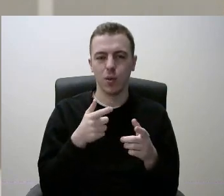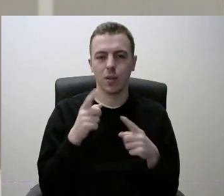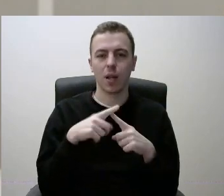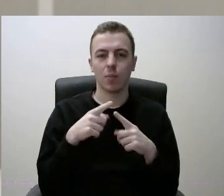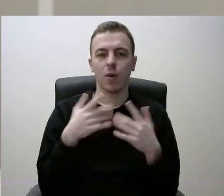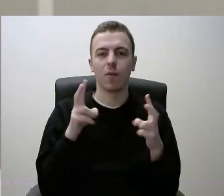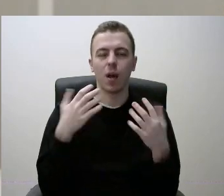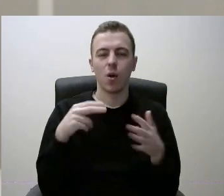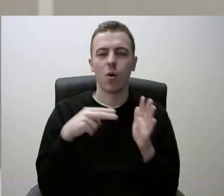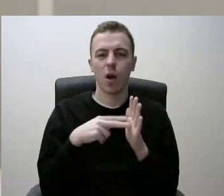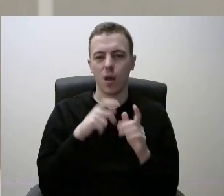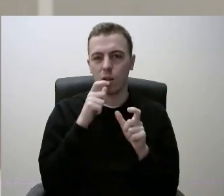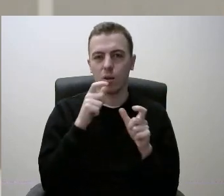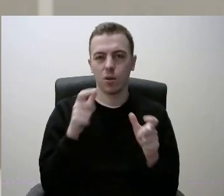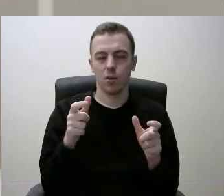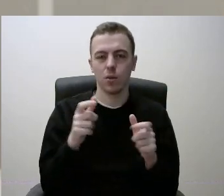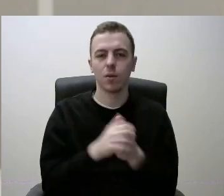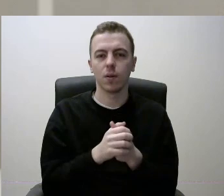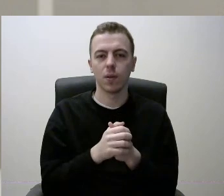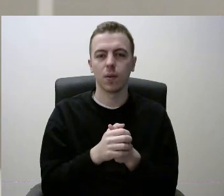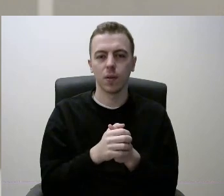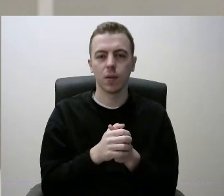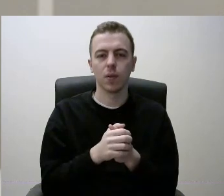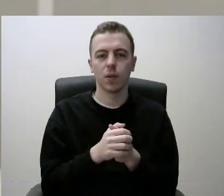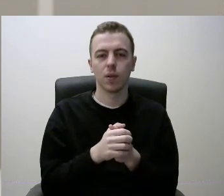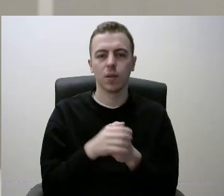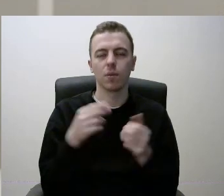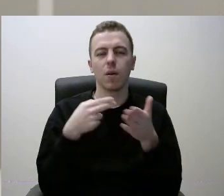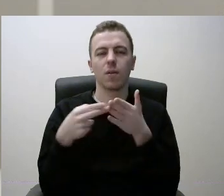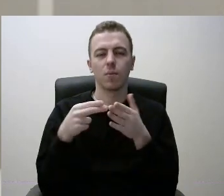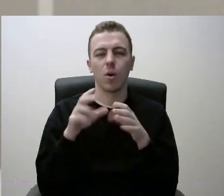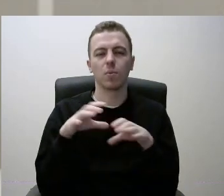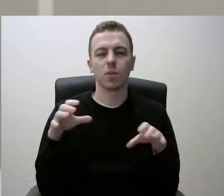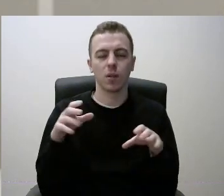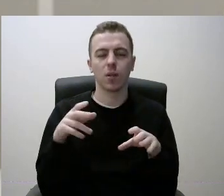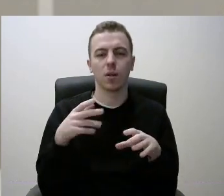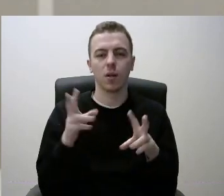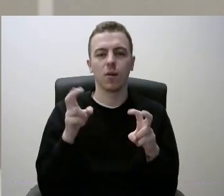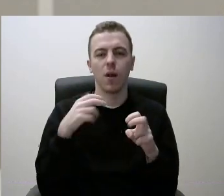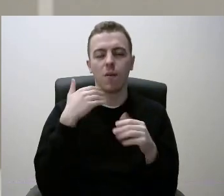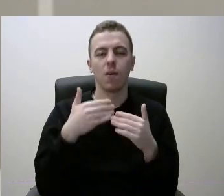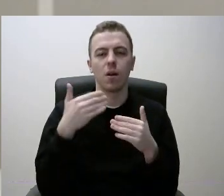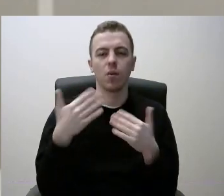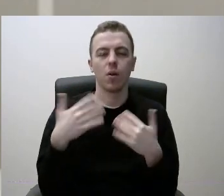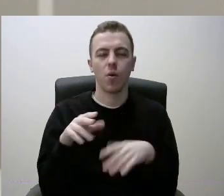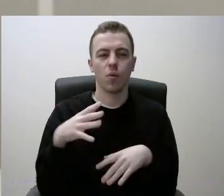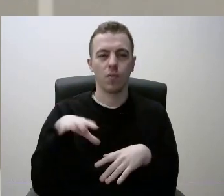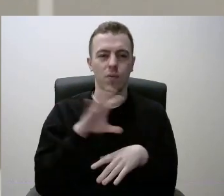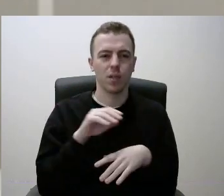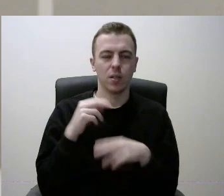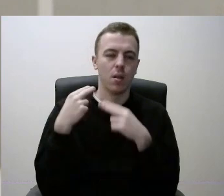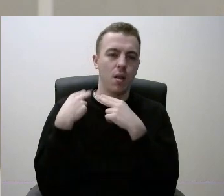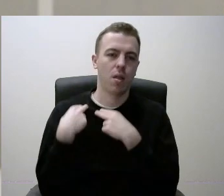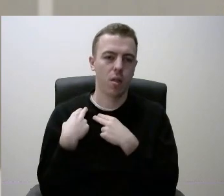didžiuliais kaštais tų pačių bendrovių administravimo, tai reiškia galų gale gulant ant vartotojų pečių. Aš manyčiau, kad